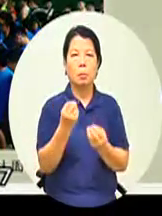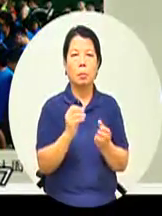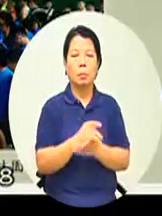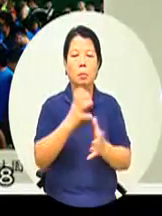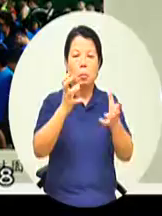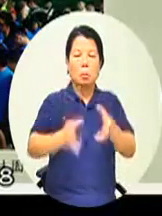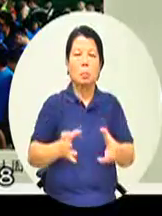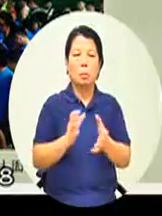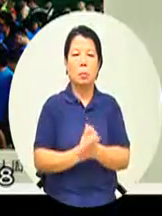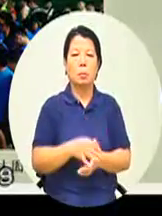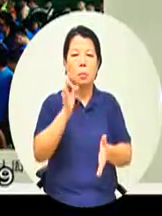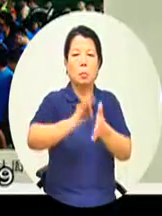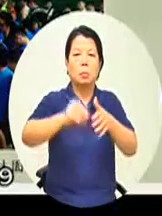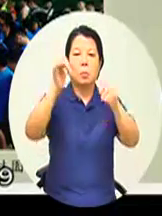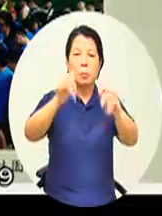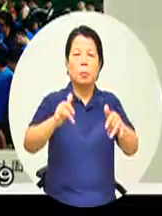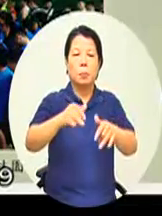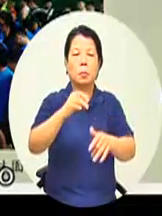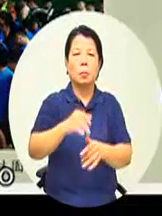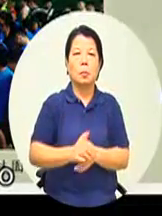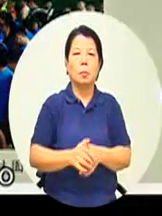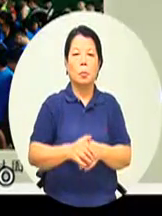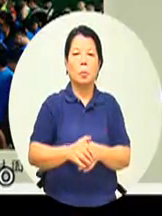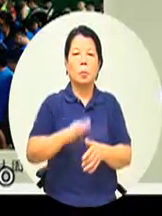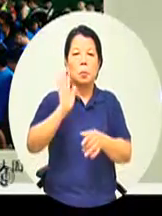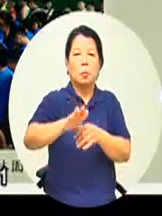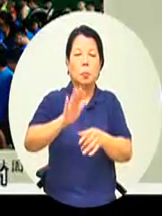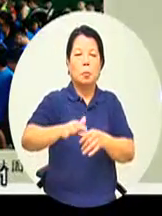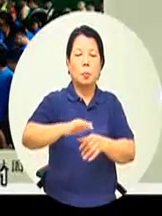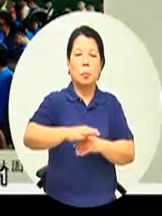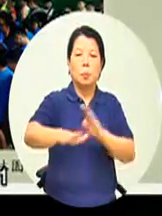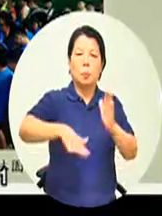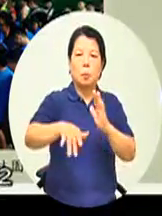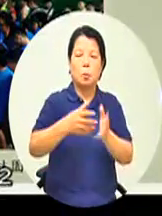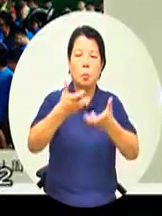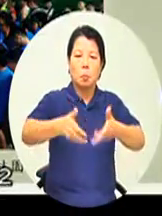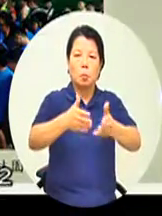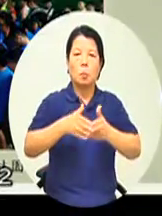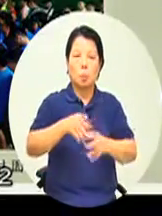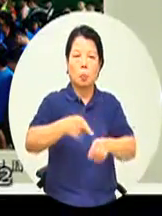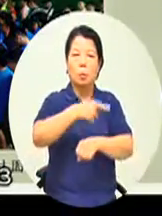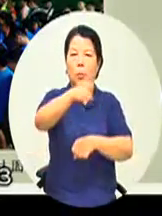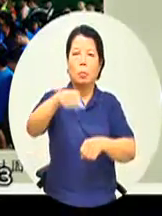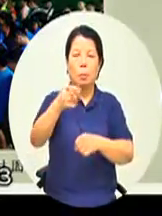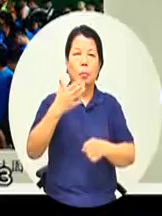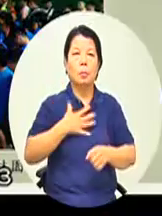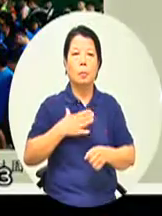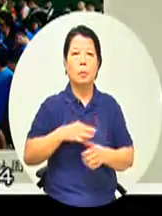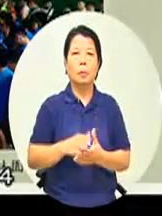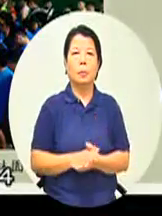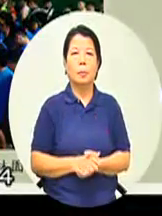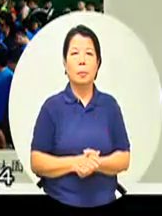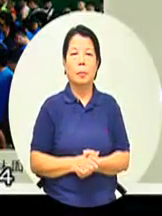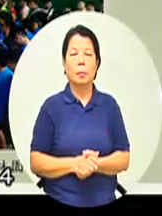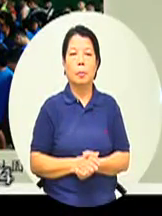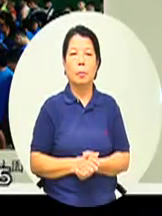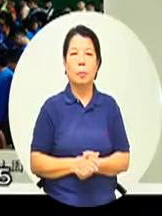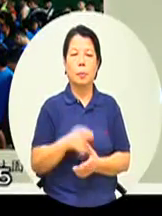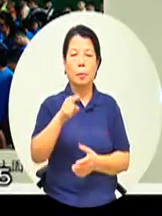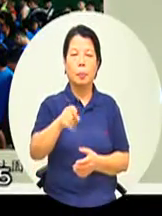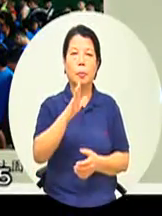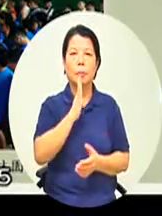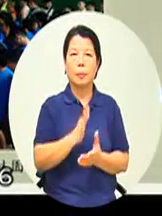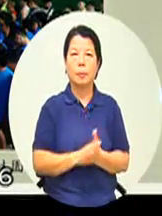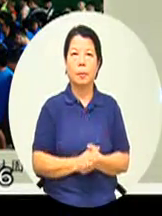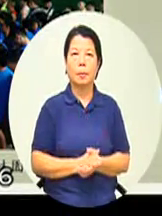置风雨球场当然风雨球场的重要性这个大家都知道你看这个这就是